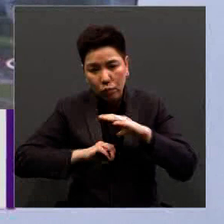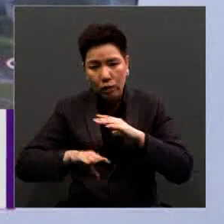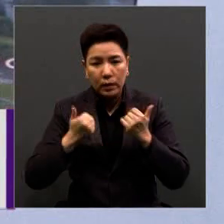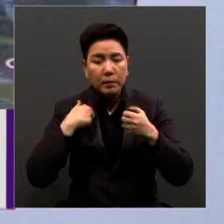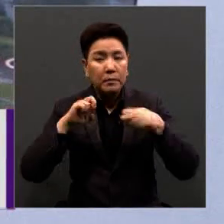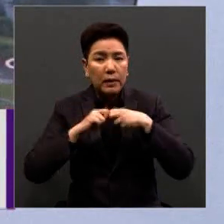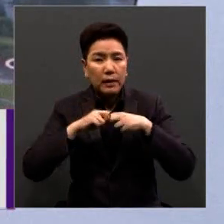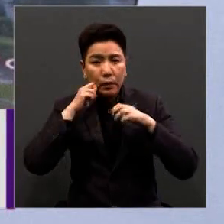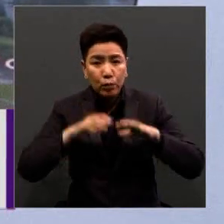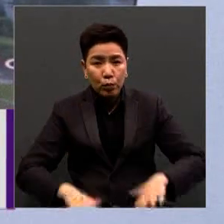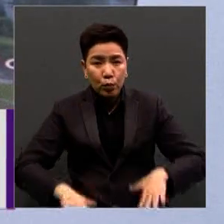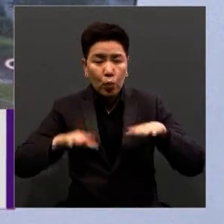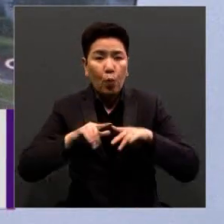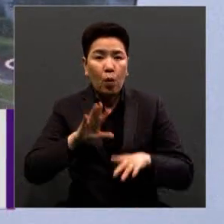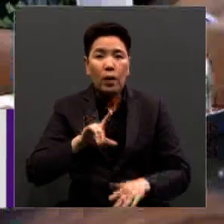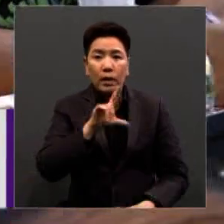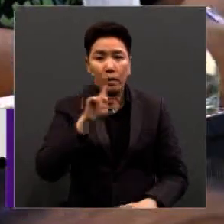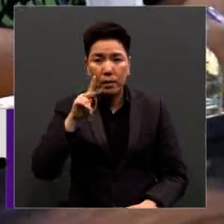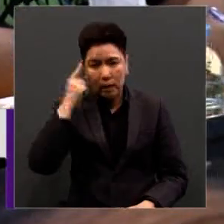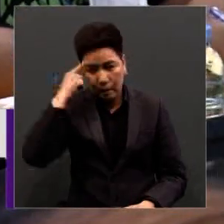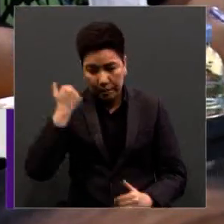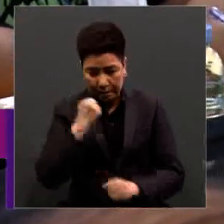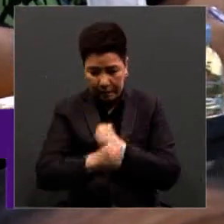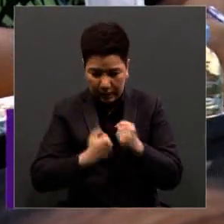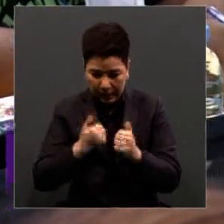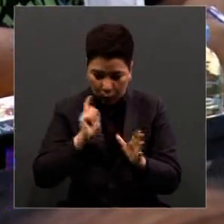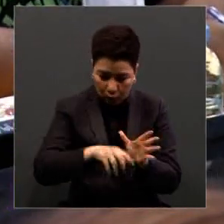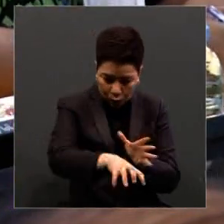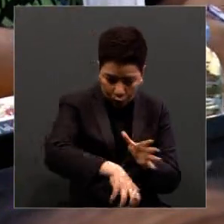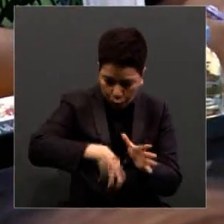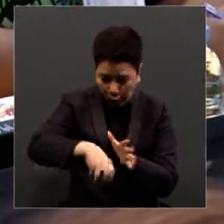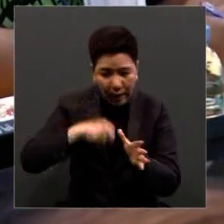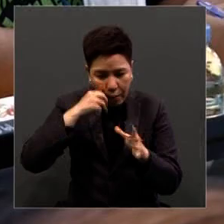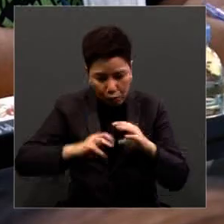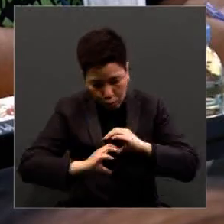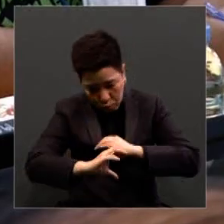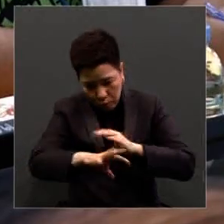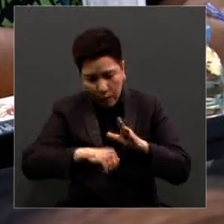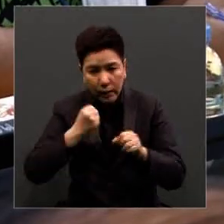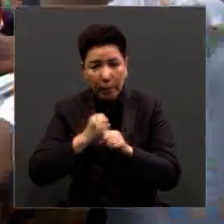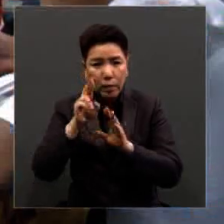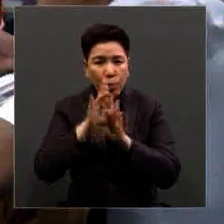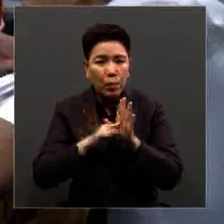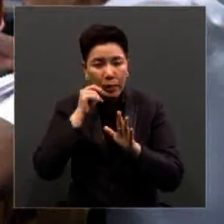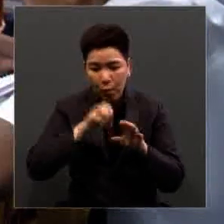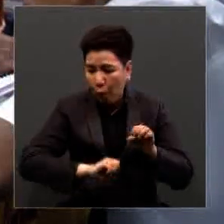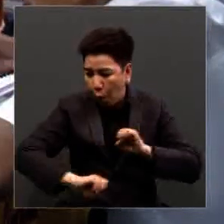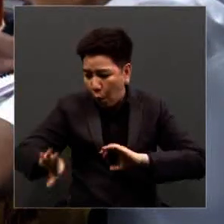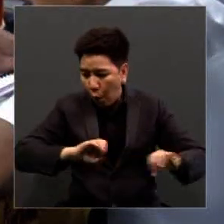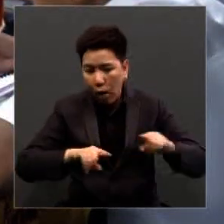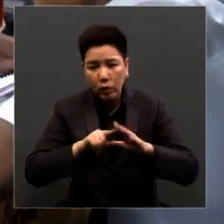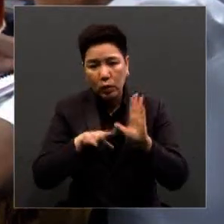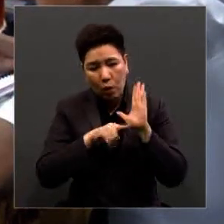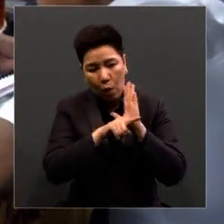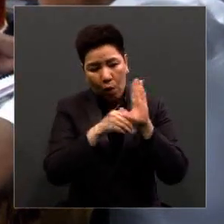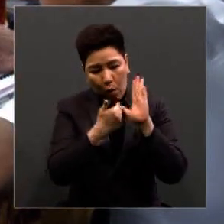ในการแก้ไขปัญหาน้ำท่วมของเขตลาดกระบังปีนี้ต้องมีการขุดลอกคูคลองที่เกี่ยวข้องรวมทั้งทำระบบระบายน้ำออกไปทาง